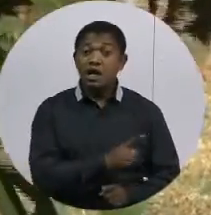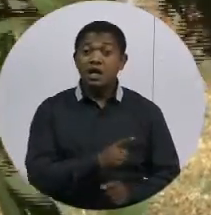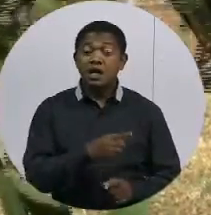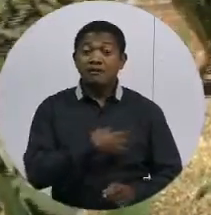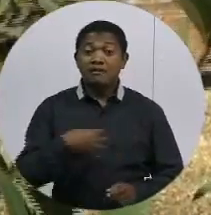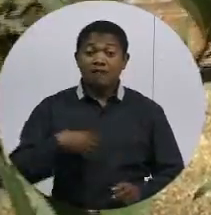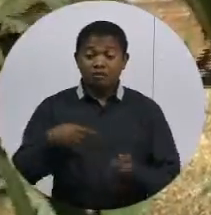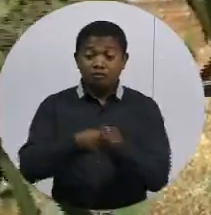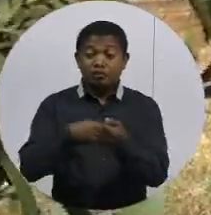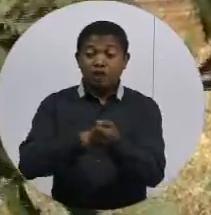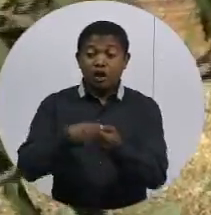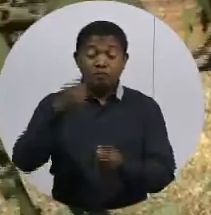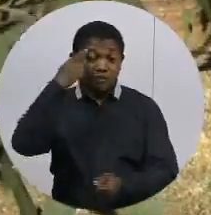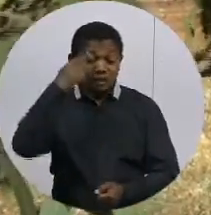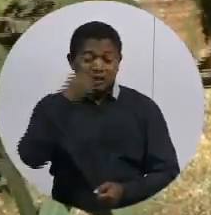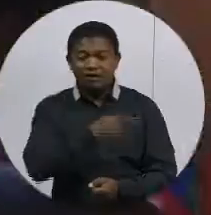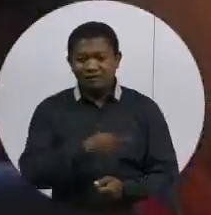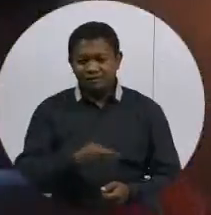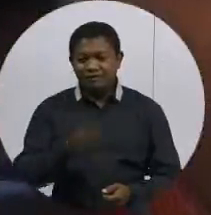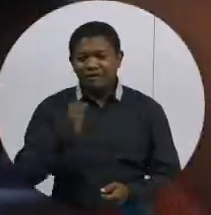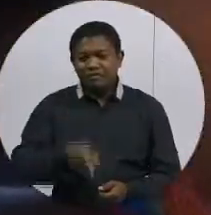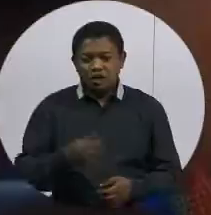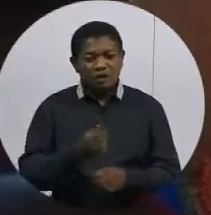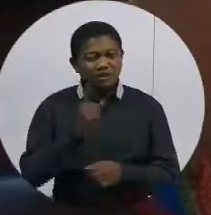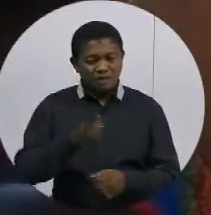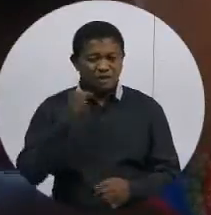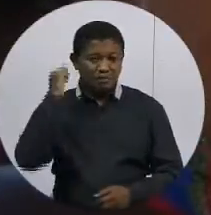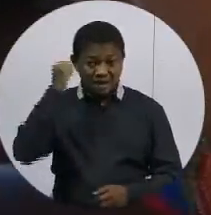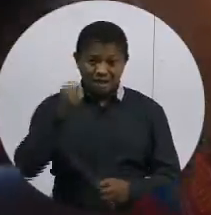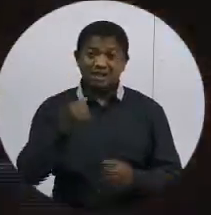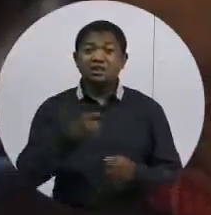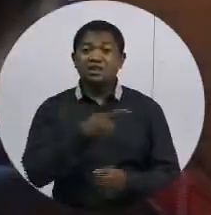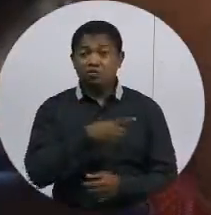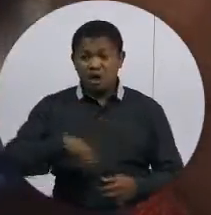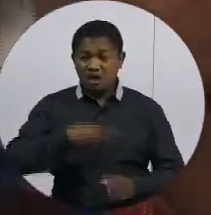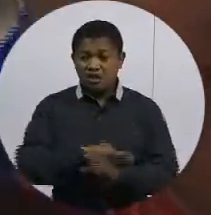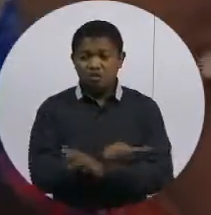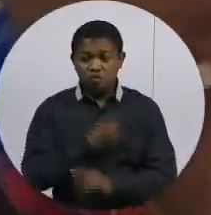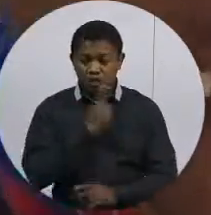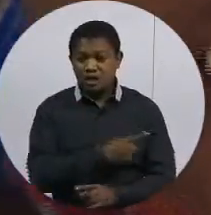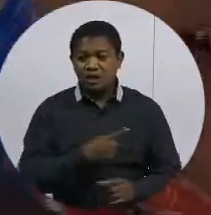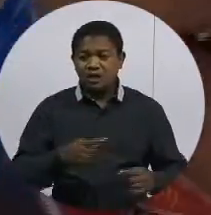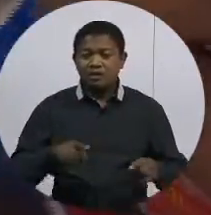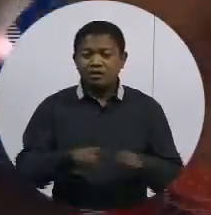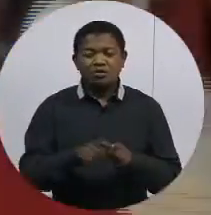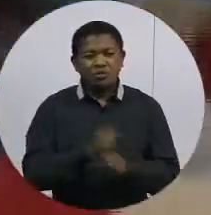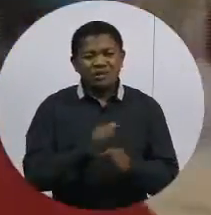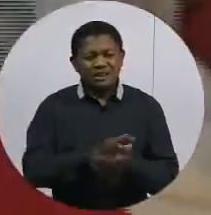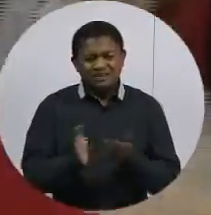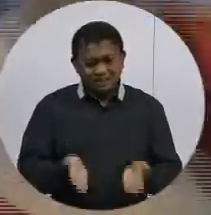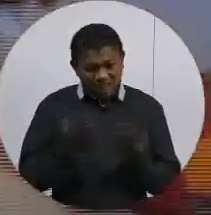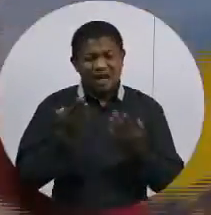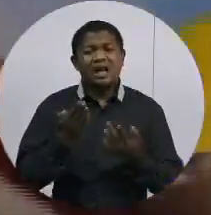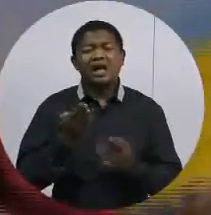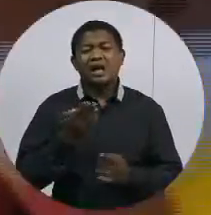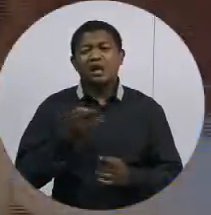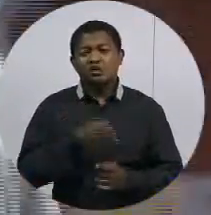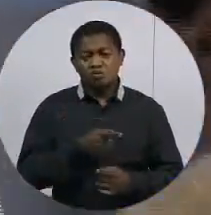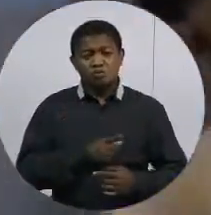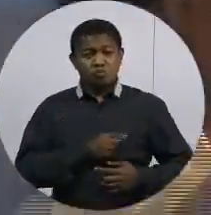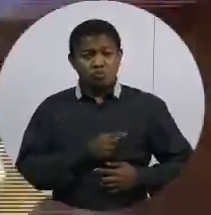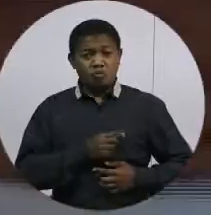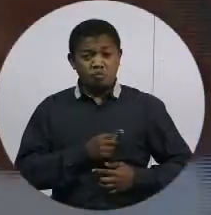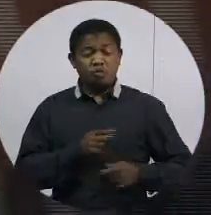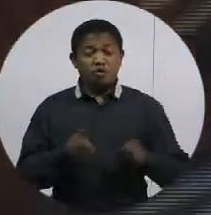andresena ny valanaretina raha to kosa ka tsy zaka intsony ny mibady irery ny tebiteby sy ny an-tsaina tsara ny manantona ireo olona